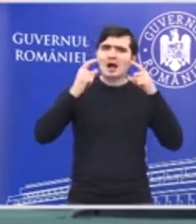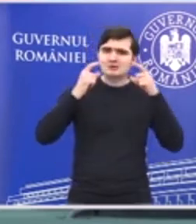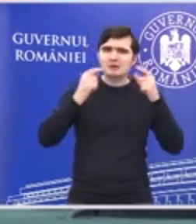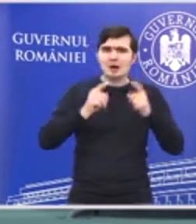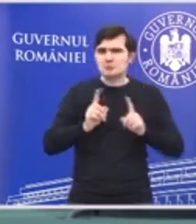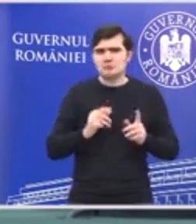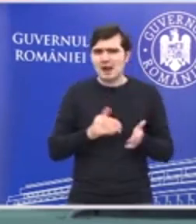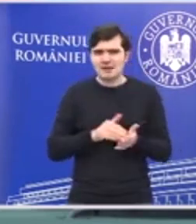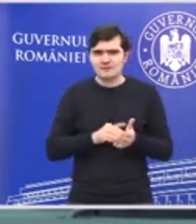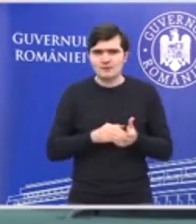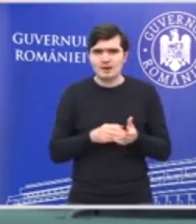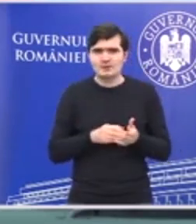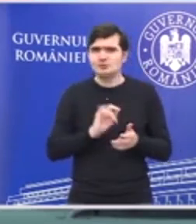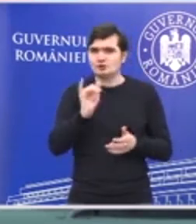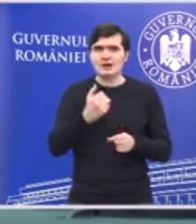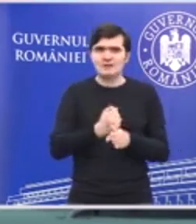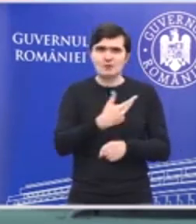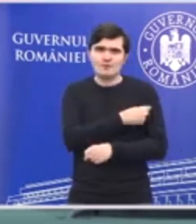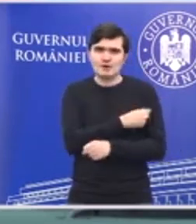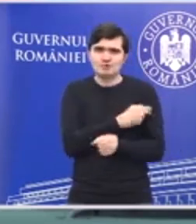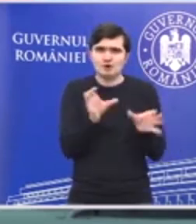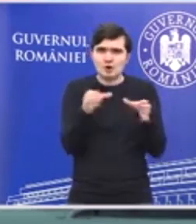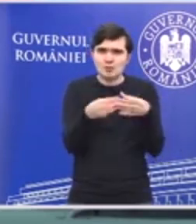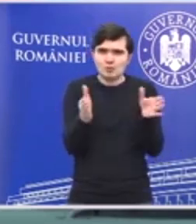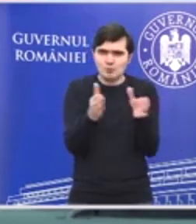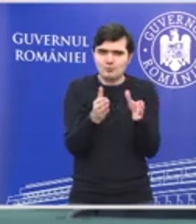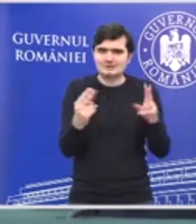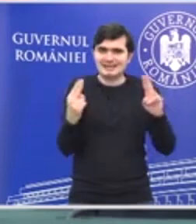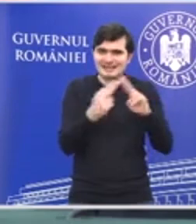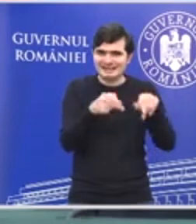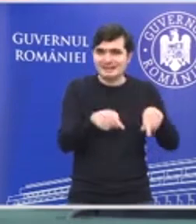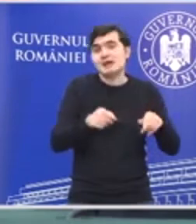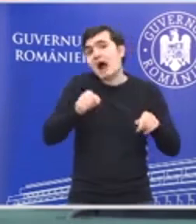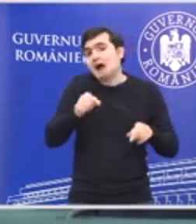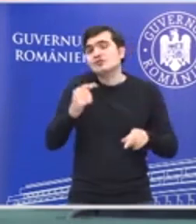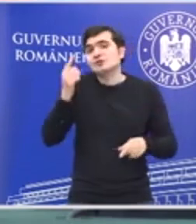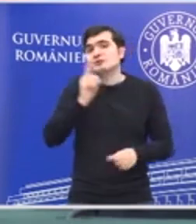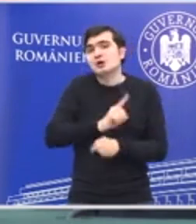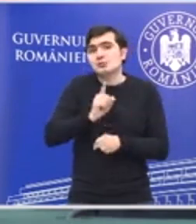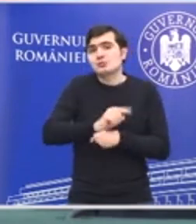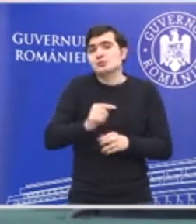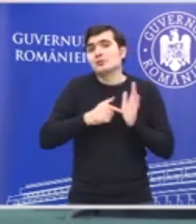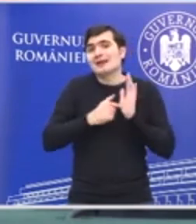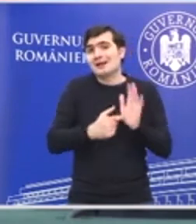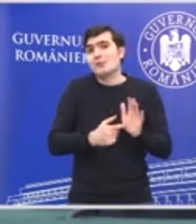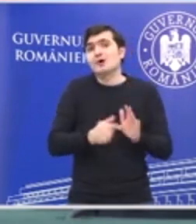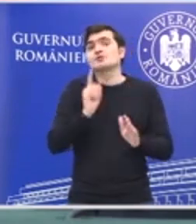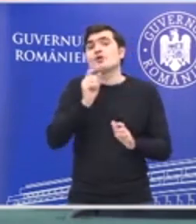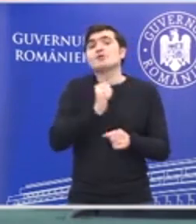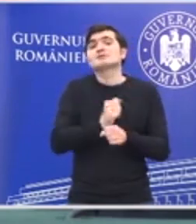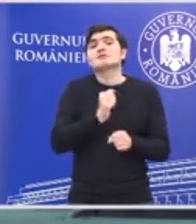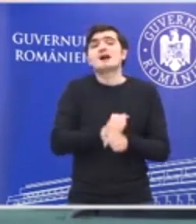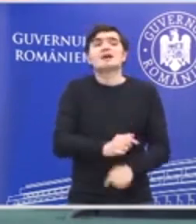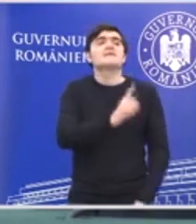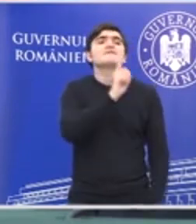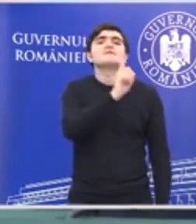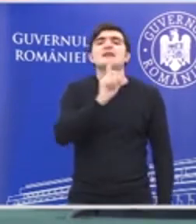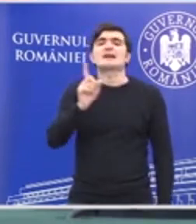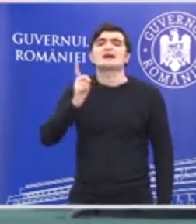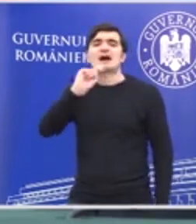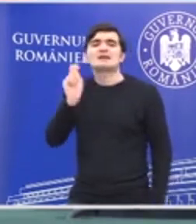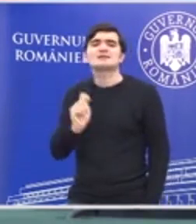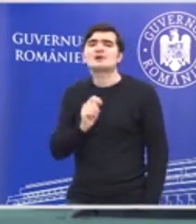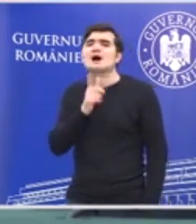protecție. Probabil că acest gen de recomandări vor fi făcute în fiecare țară care are un procent